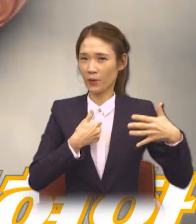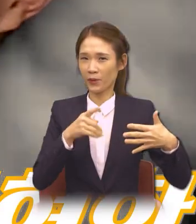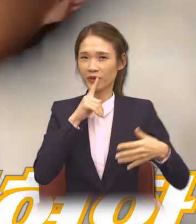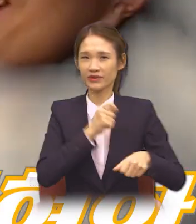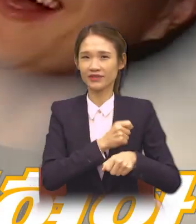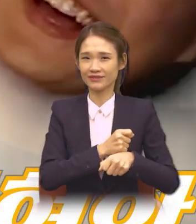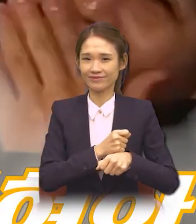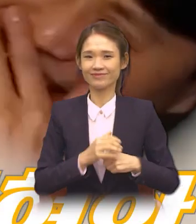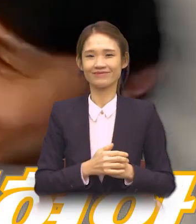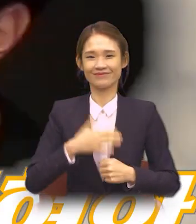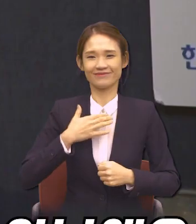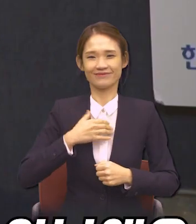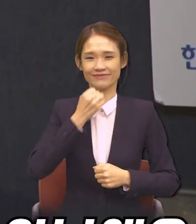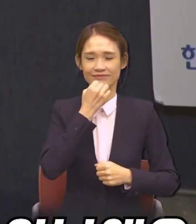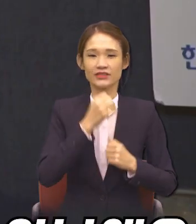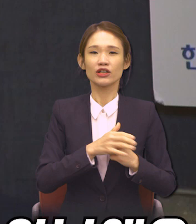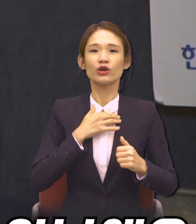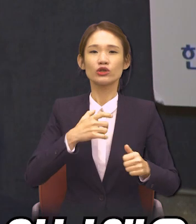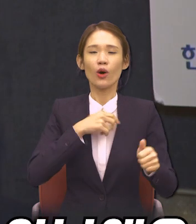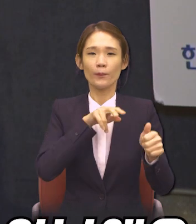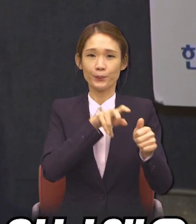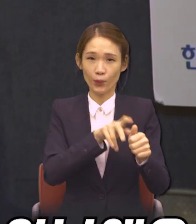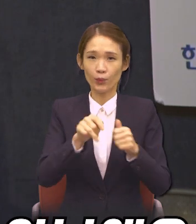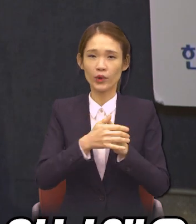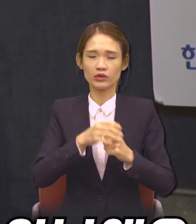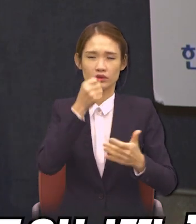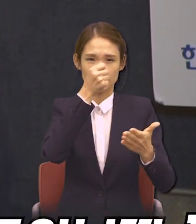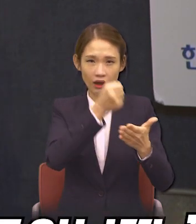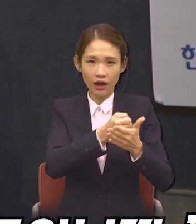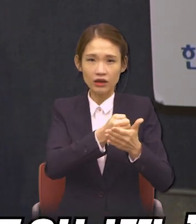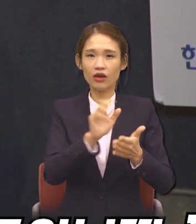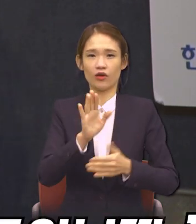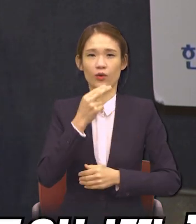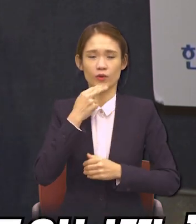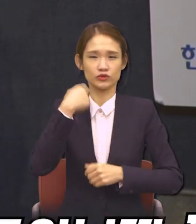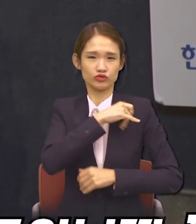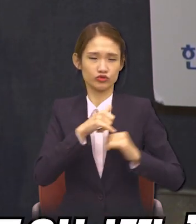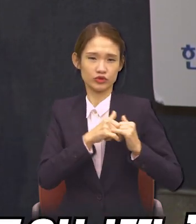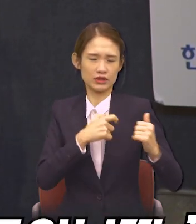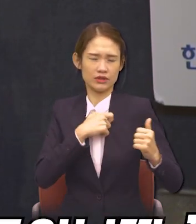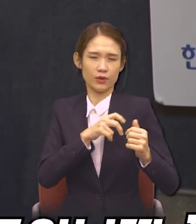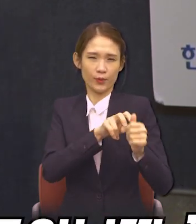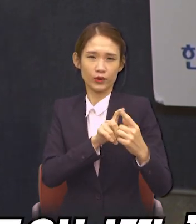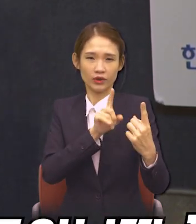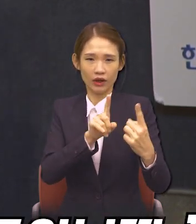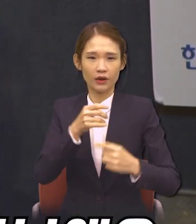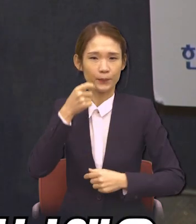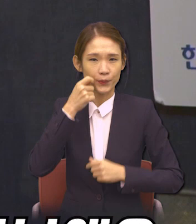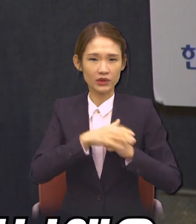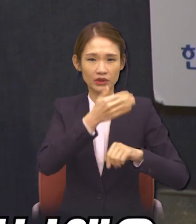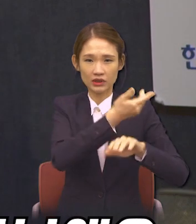이현아. 네. 혐오라는 게 이게 고정돼 있는 게 아니에요. 그러니까 뭐 중국인은 혐오 당할 수 없다.